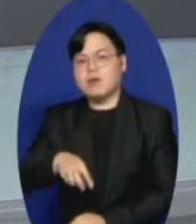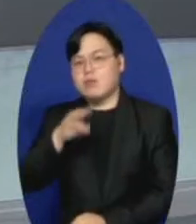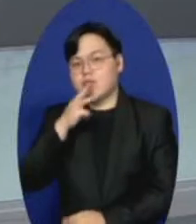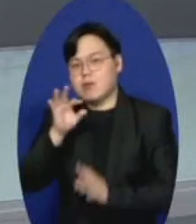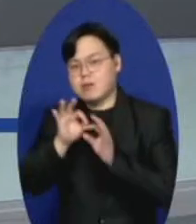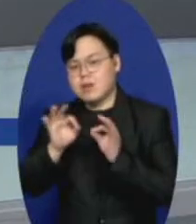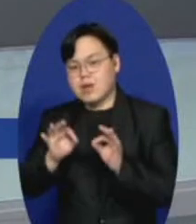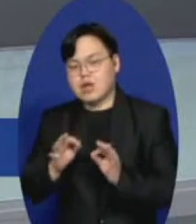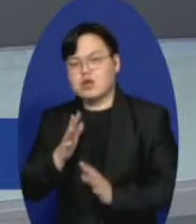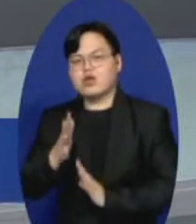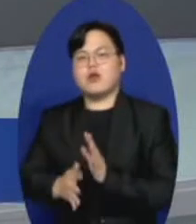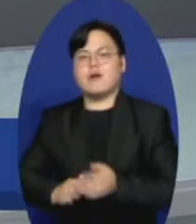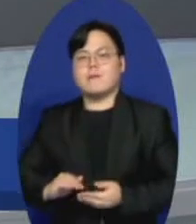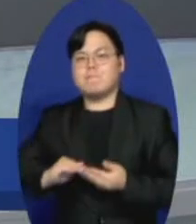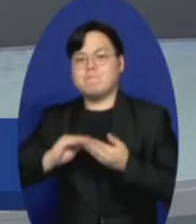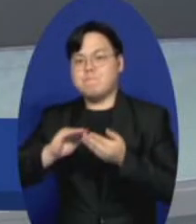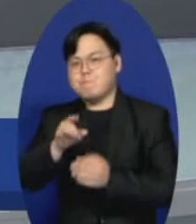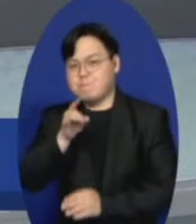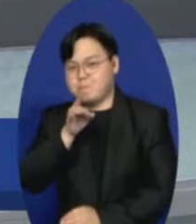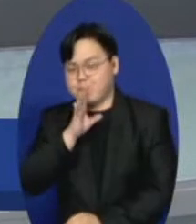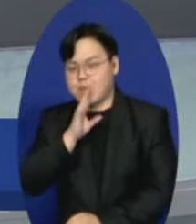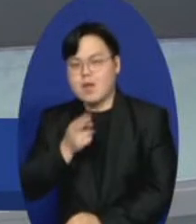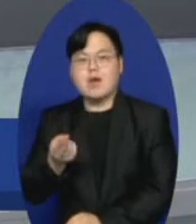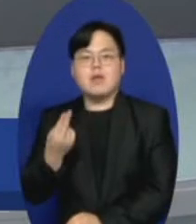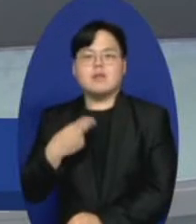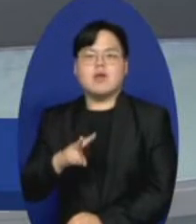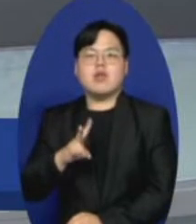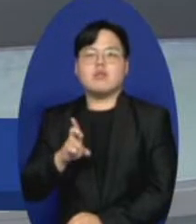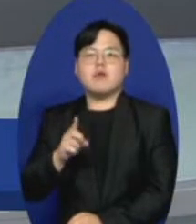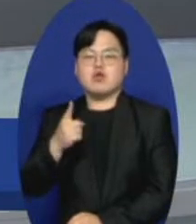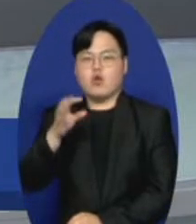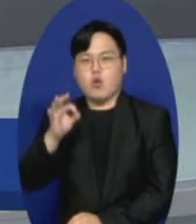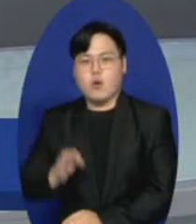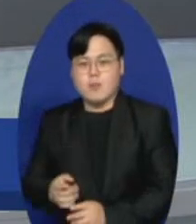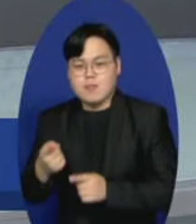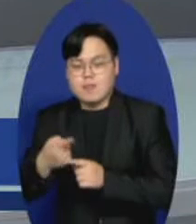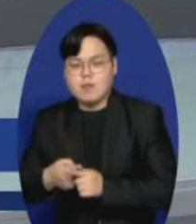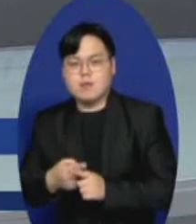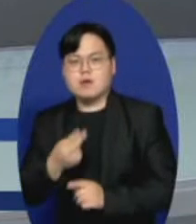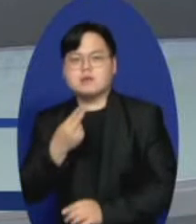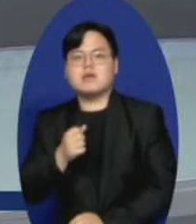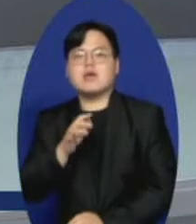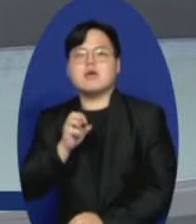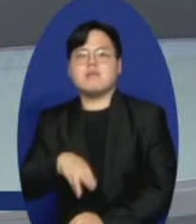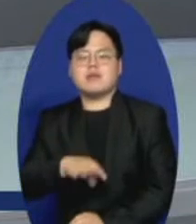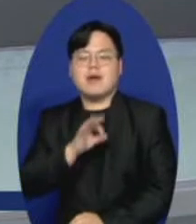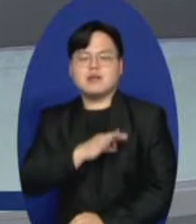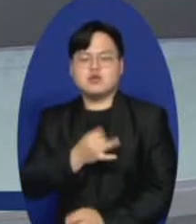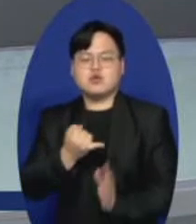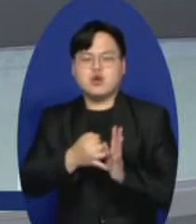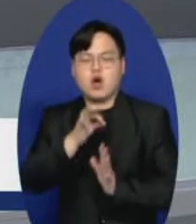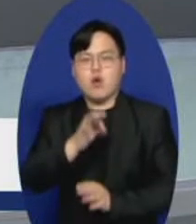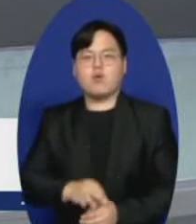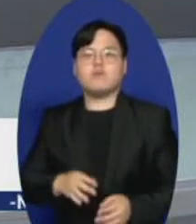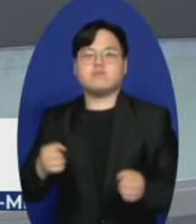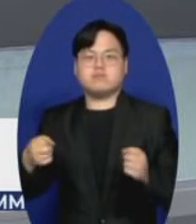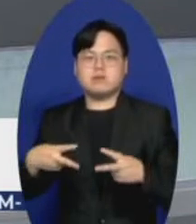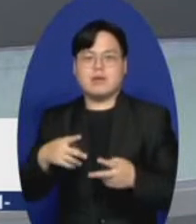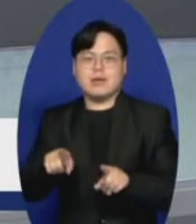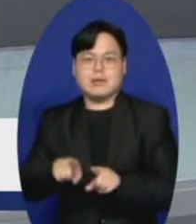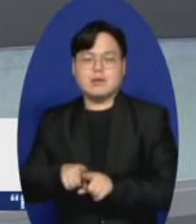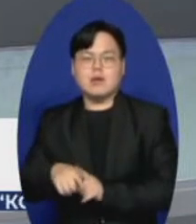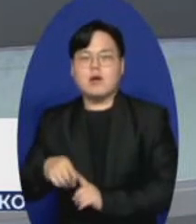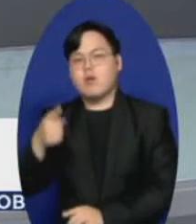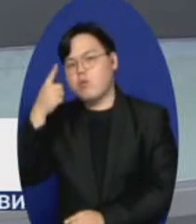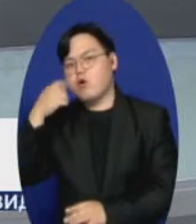тэр бол усны дэлгүүр үзүүлэхээр бэлтгэлээ. Дотоодын нийт бүтээгдэхүүн 1 хувиар өсөхөд цементийн хэрэглээ 6 хувиар нэмэгддэг гэсэн судалгаа байдаг. Тиймээс манай